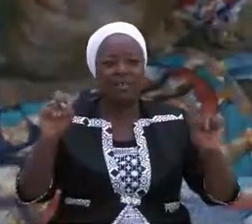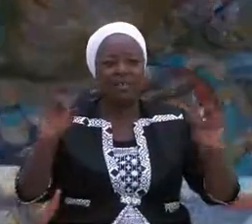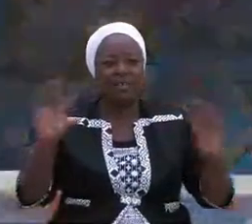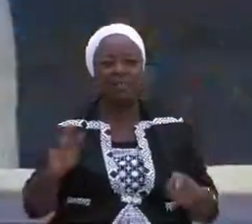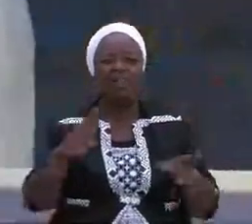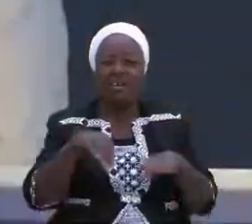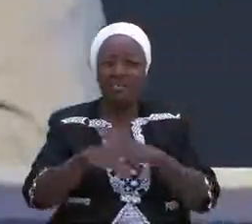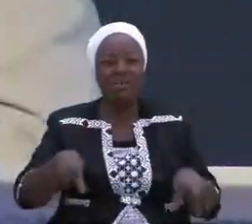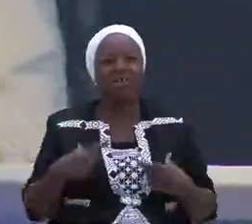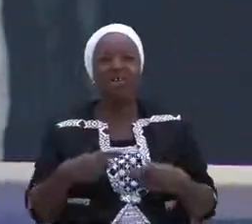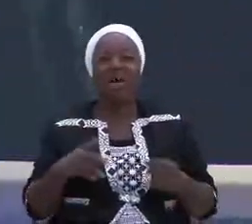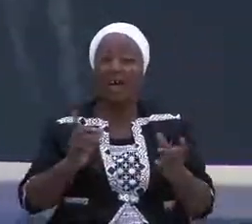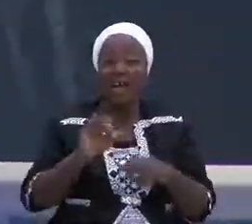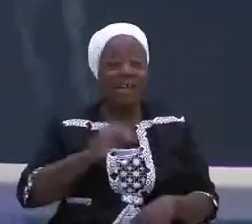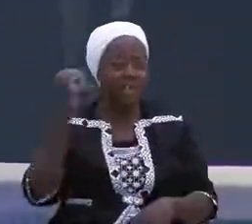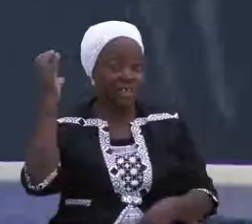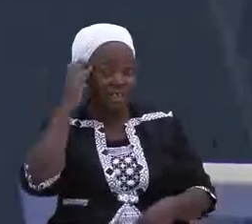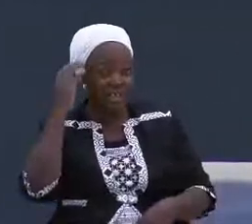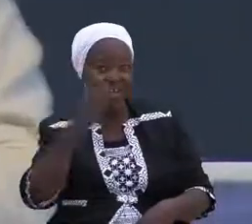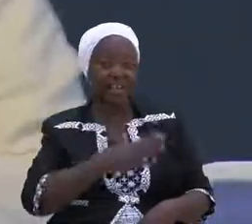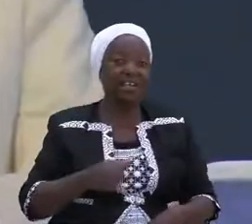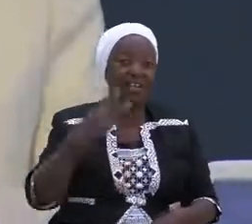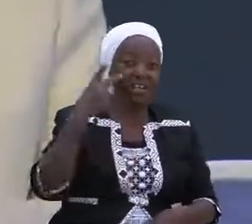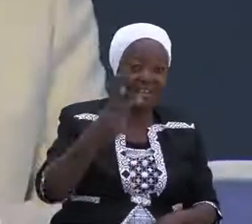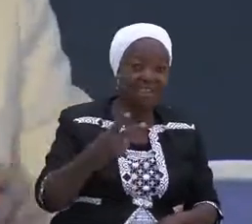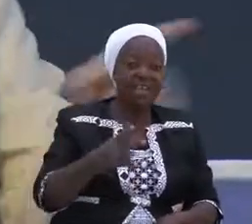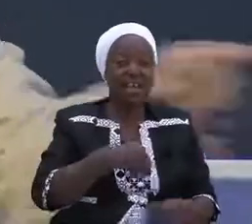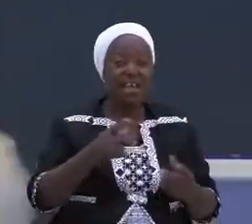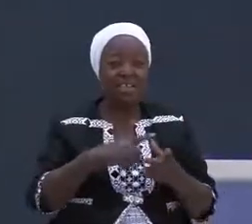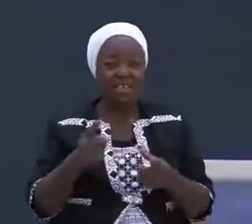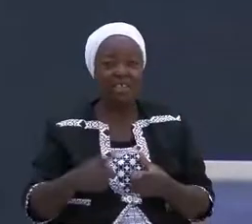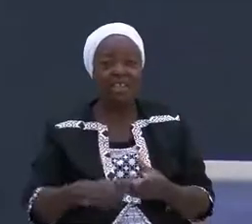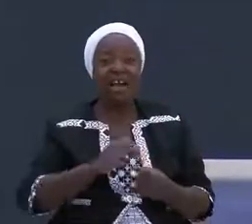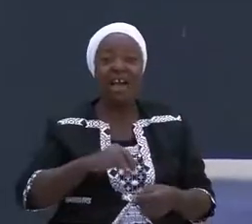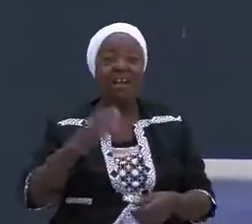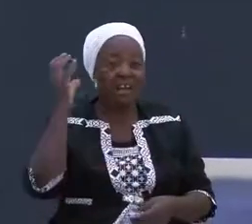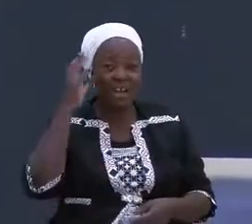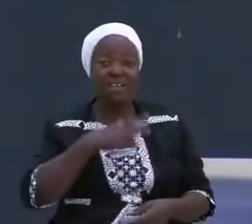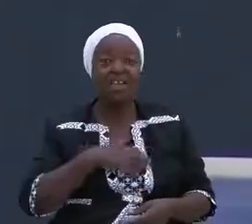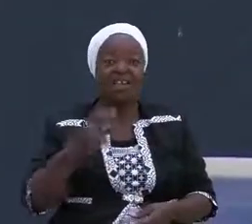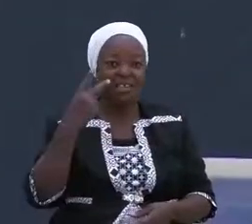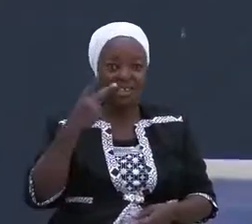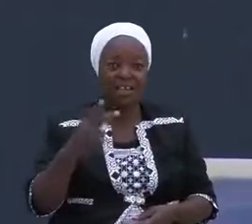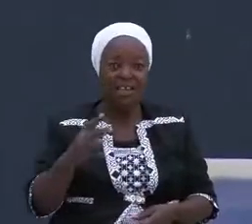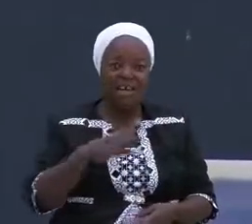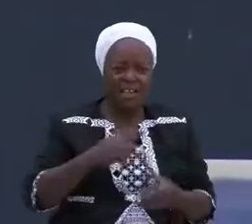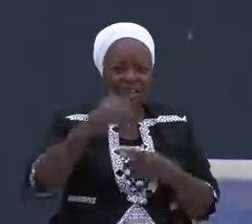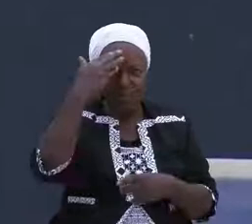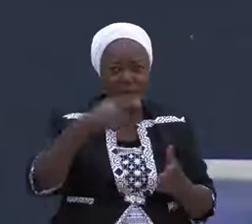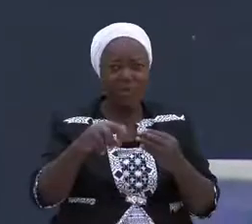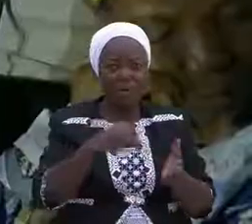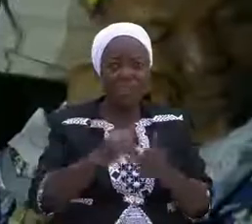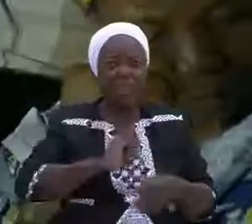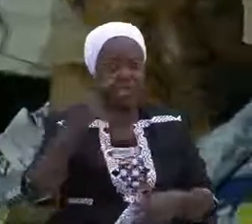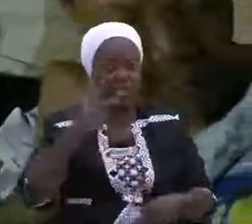J'entends, je vois. J'ai appris et je vais voir. Je l'ai su et je vais voir. La